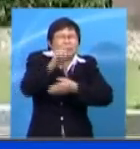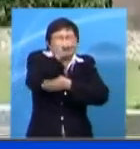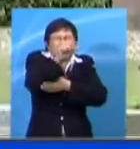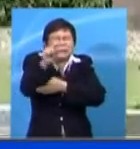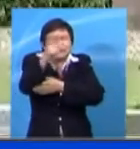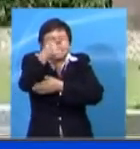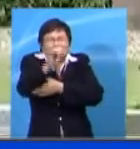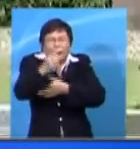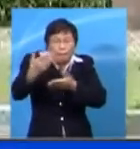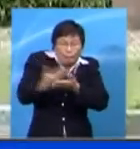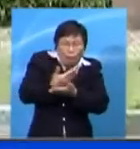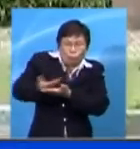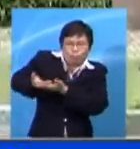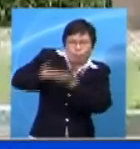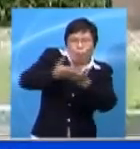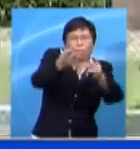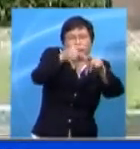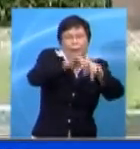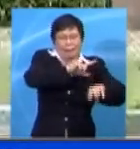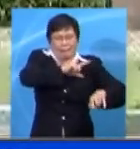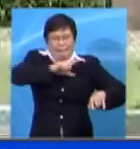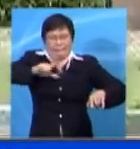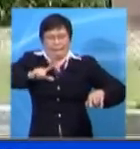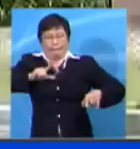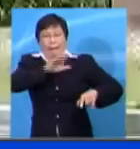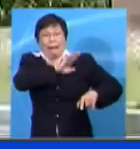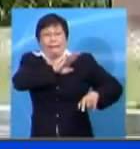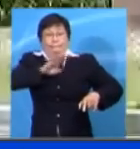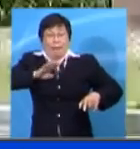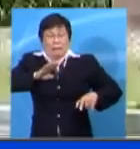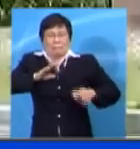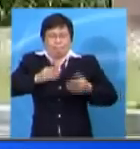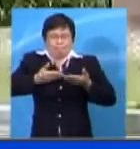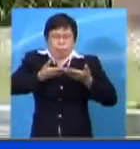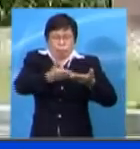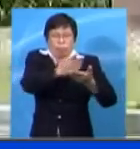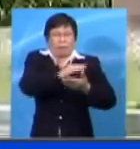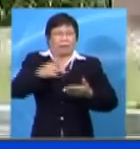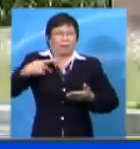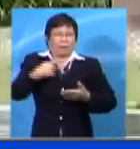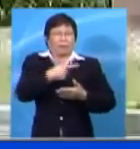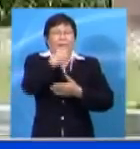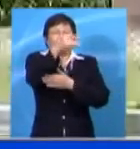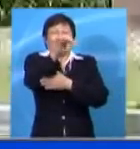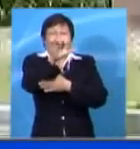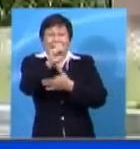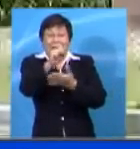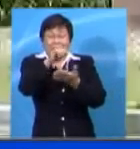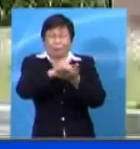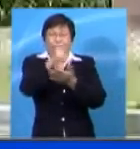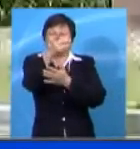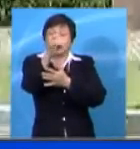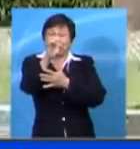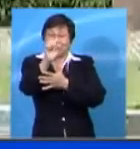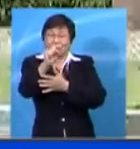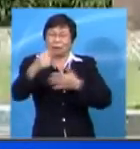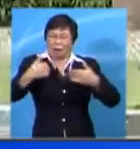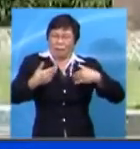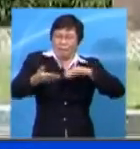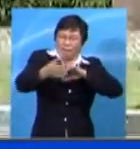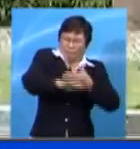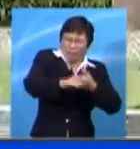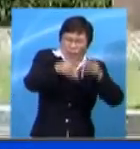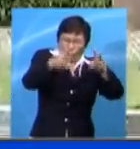terbaru yang akan dibentangkan kepada lembaga pengenalpastian ini dan kita harapkan dalam kes-kes itu ada mayat